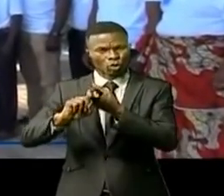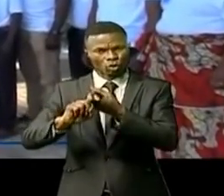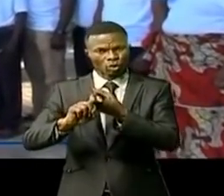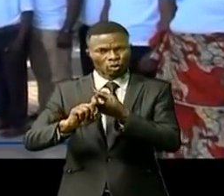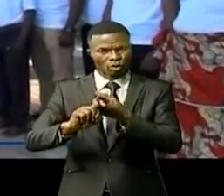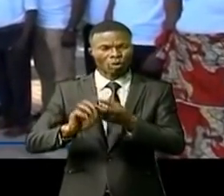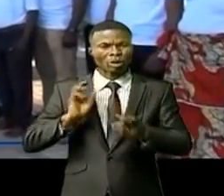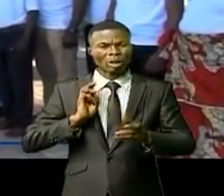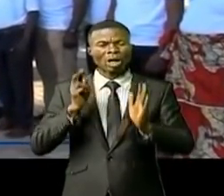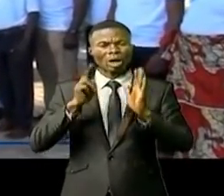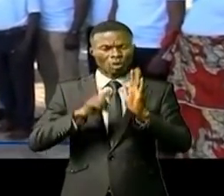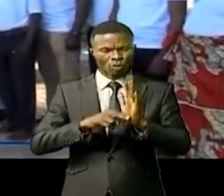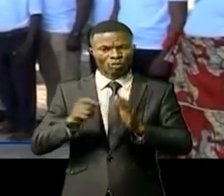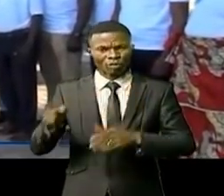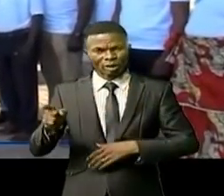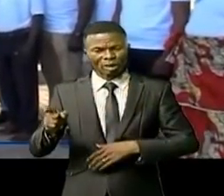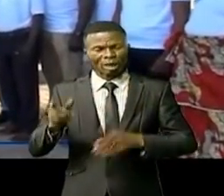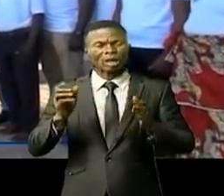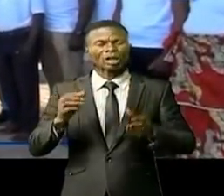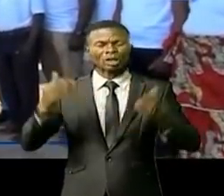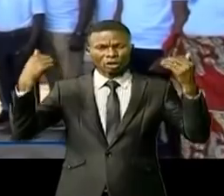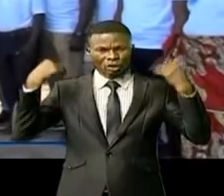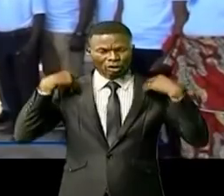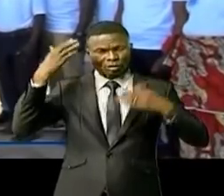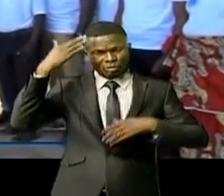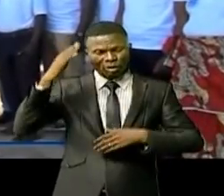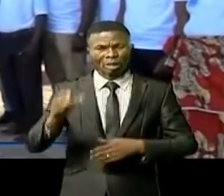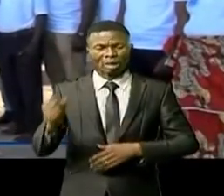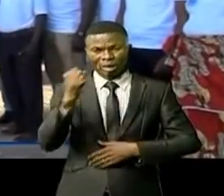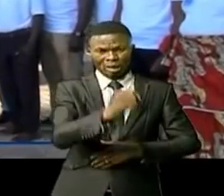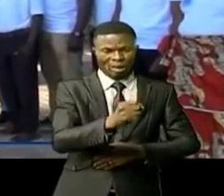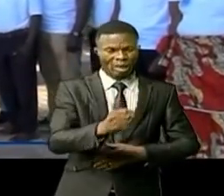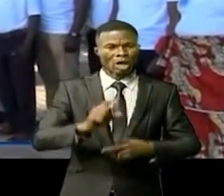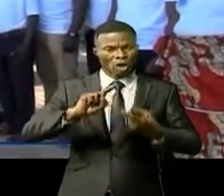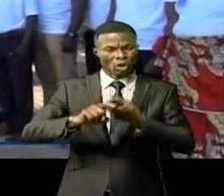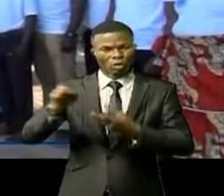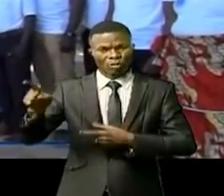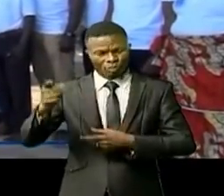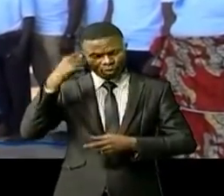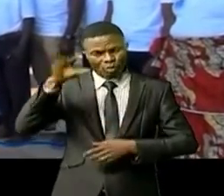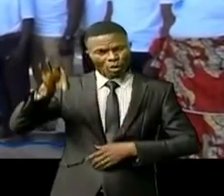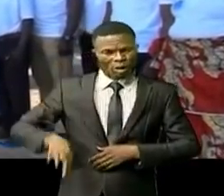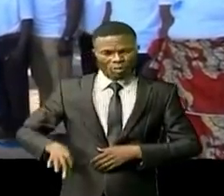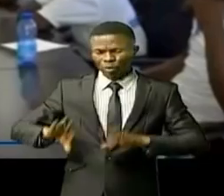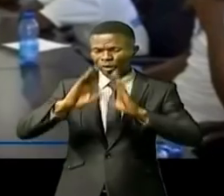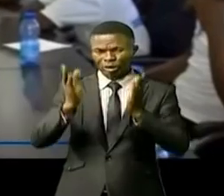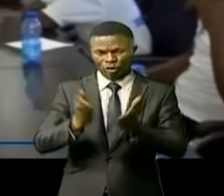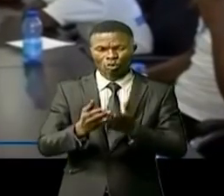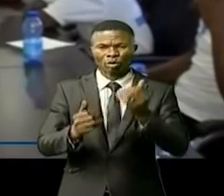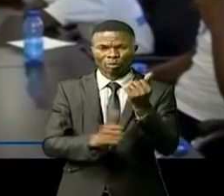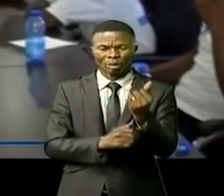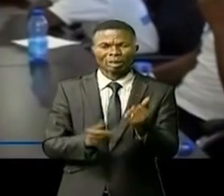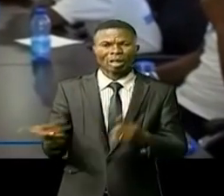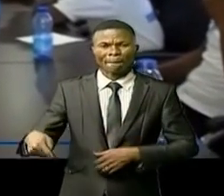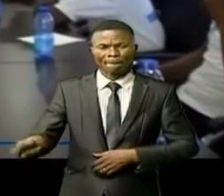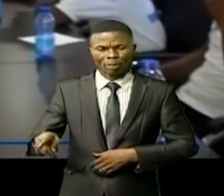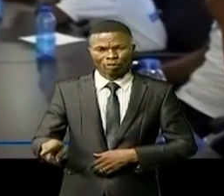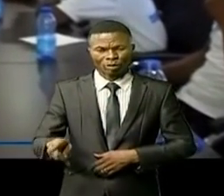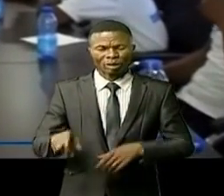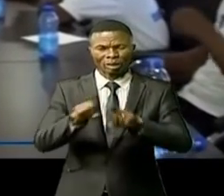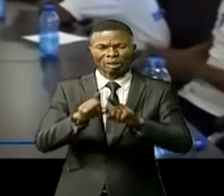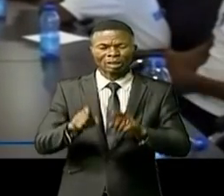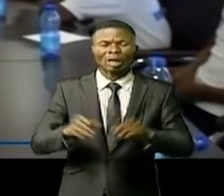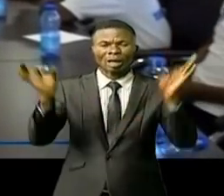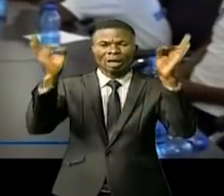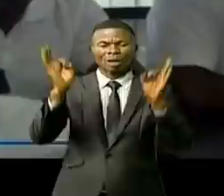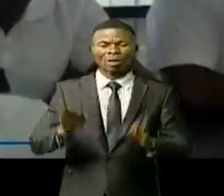notre gouverneur, comme le chef de l'État lui a placé cette confiance pour le bien du Tanganyika. Par la même occasion, ces fédéraux ont lancé